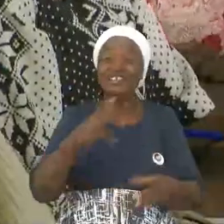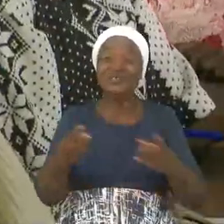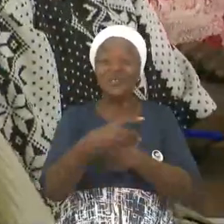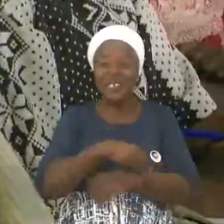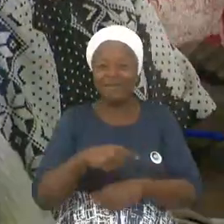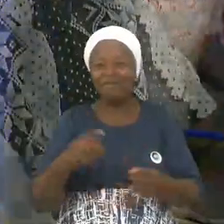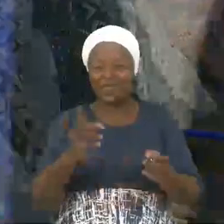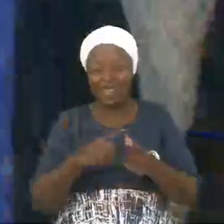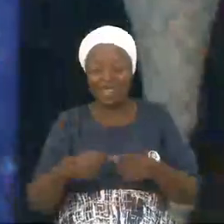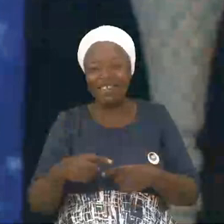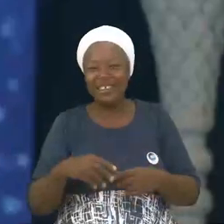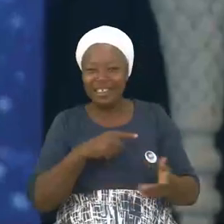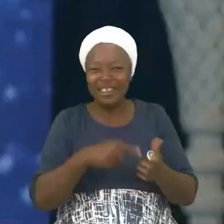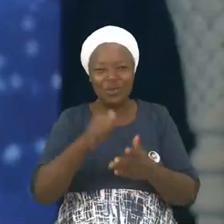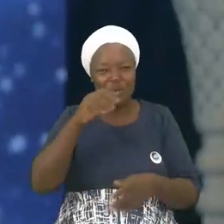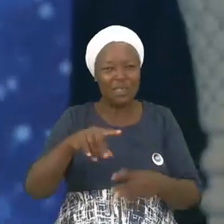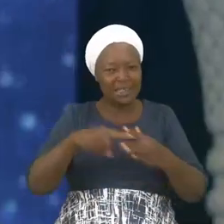dit, aujourd'hui, c'est aujourd'hui.